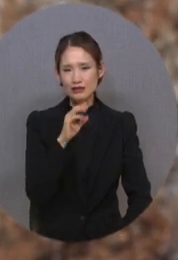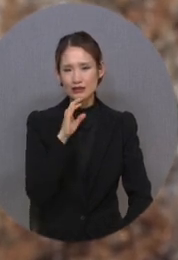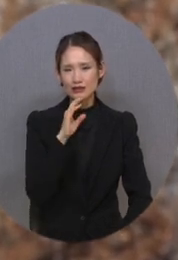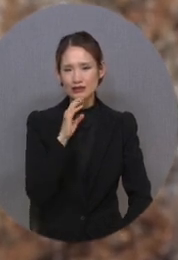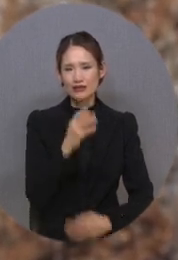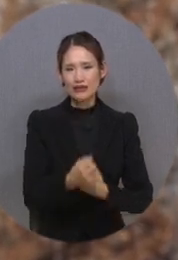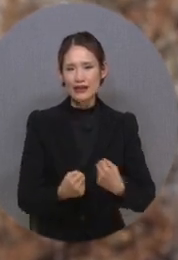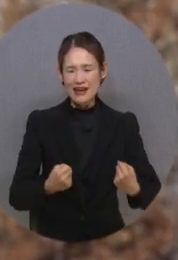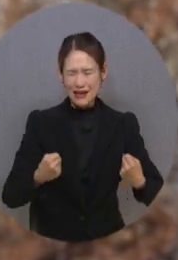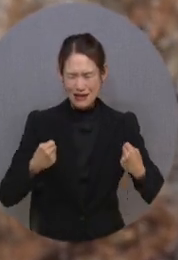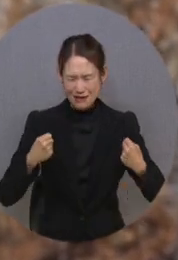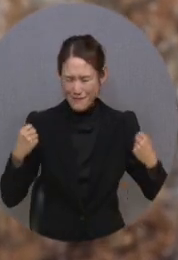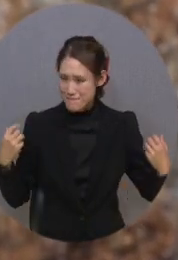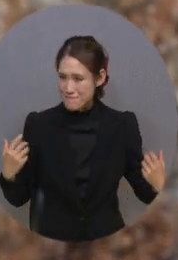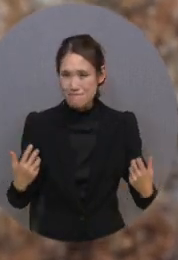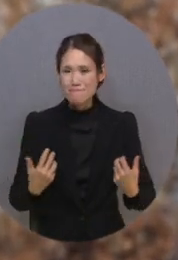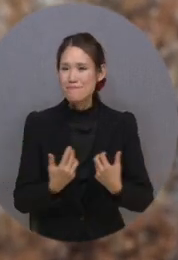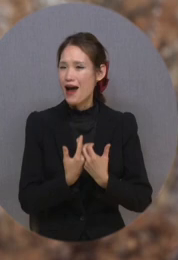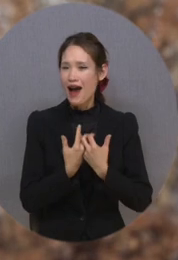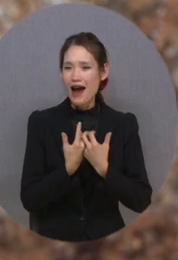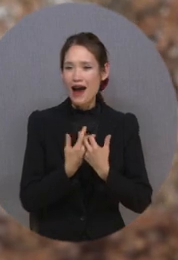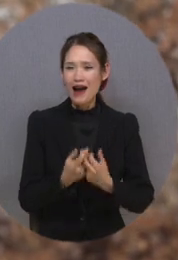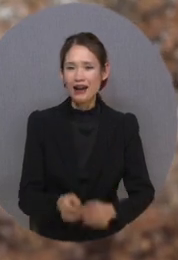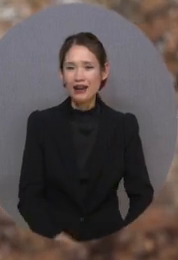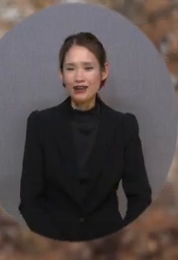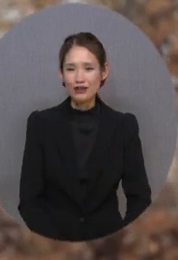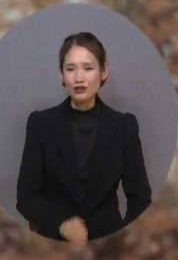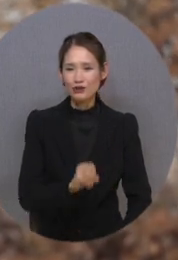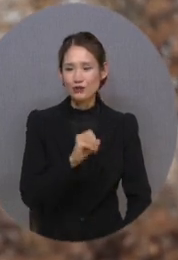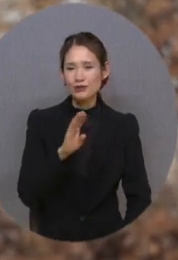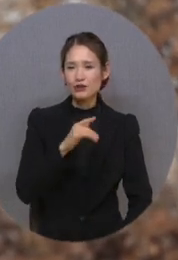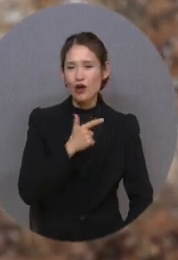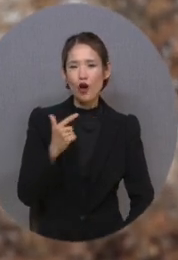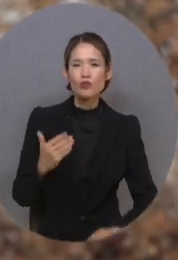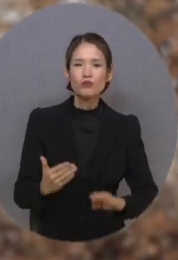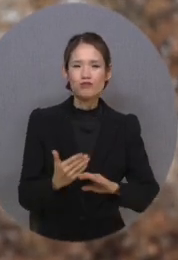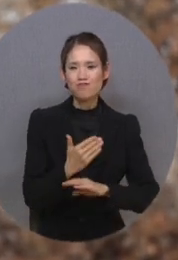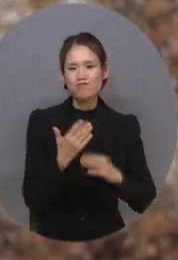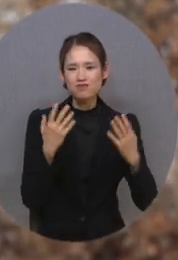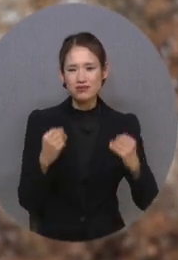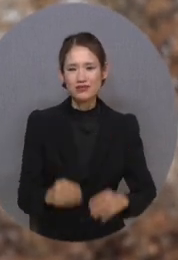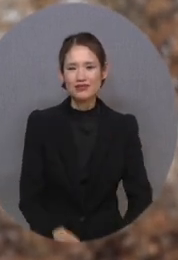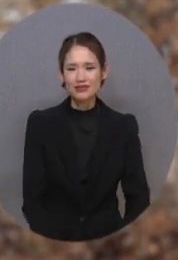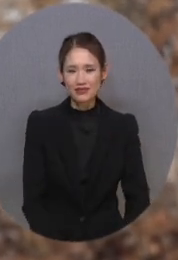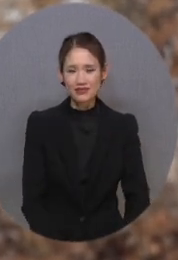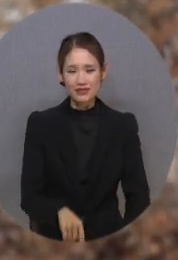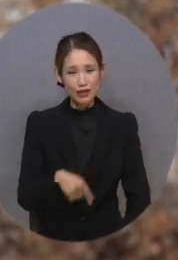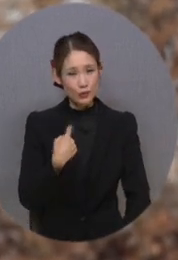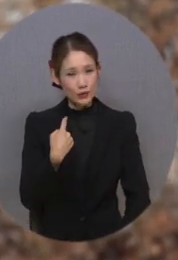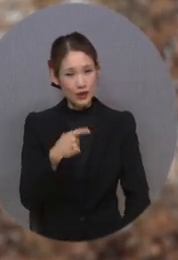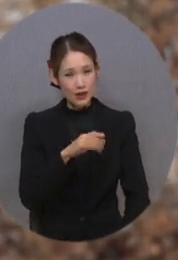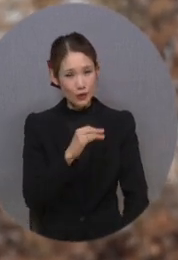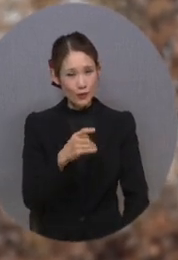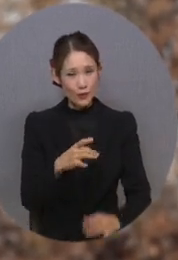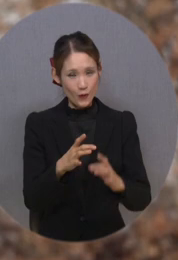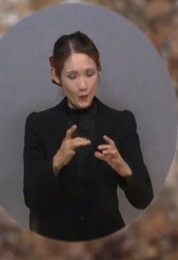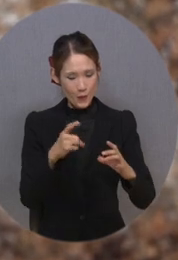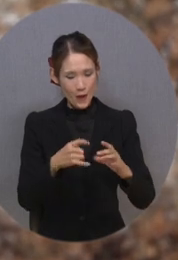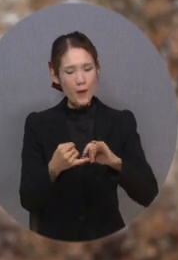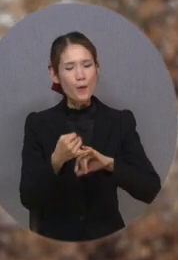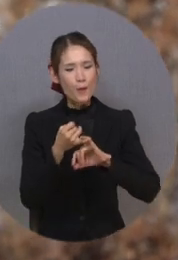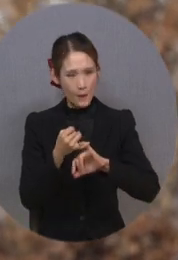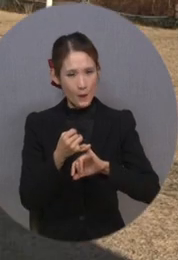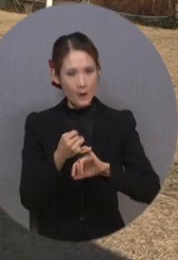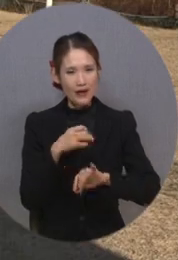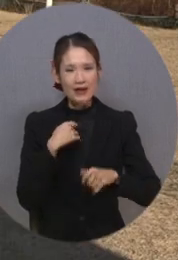힘이 넘쳐가지고. 아이고. 오늘 오비를 너무 많이 냈습니다. 아, 아닙니다. 제가 홀인원 당연히 하고요.